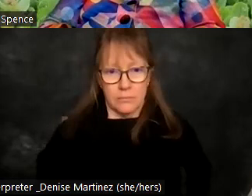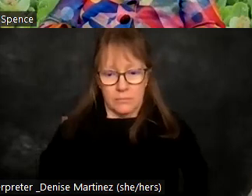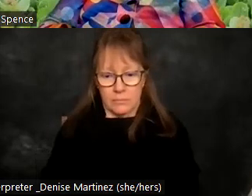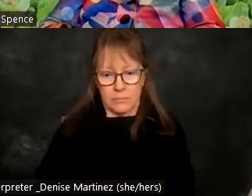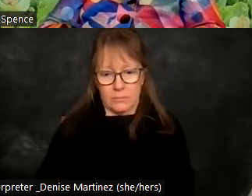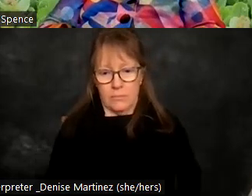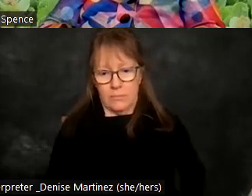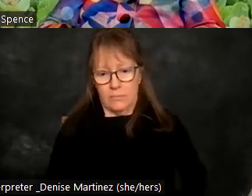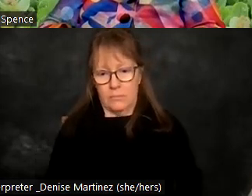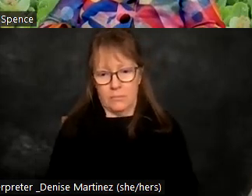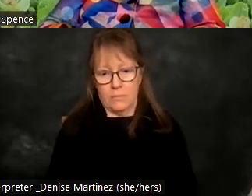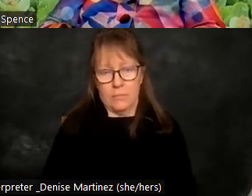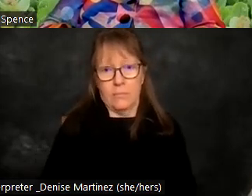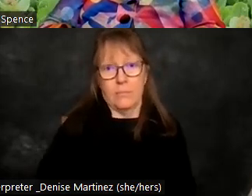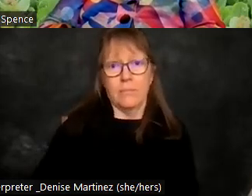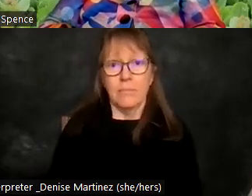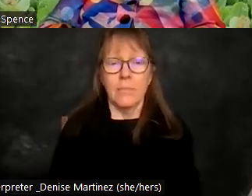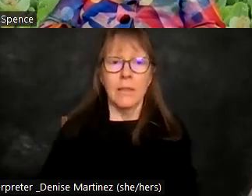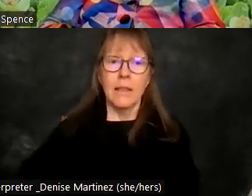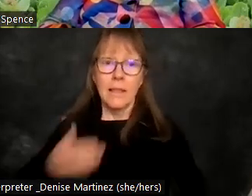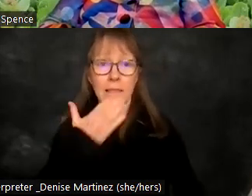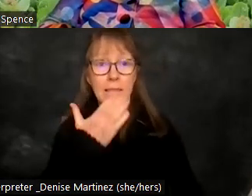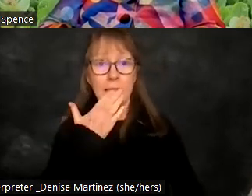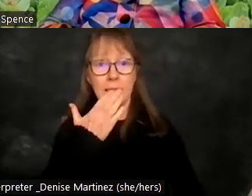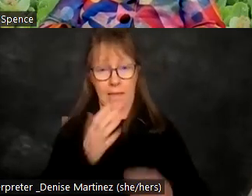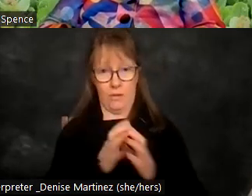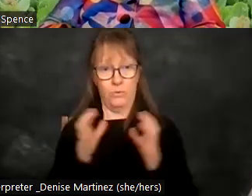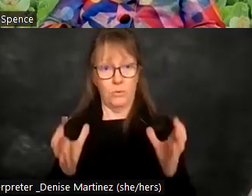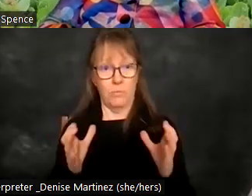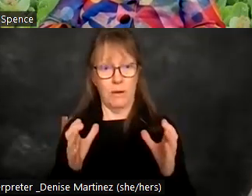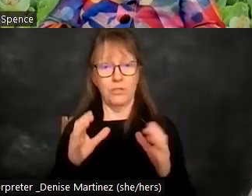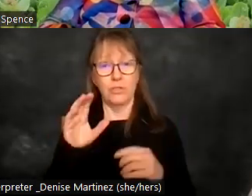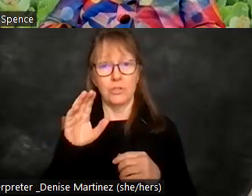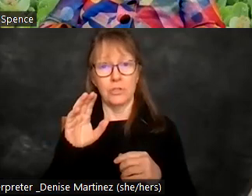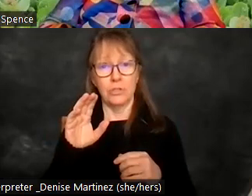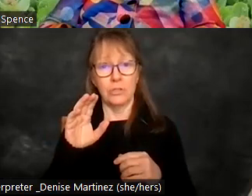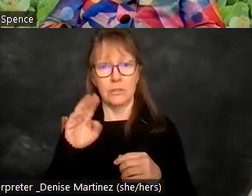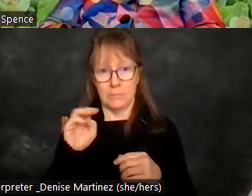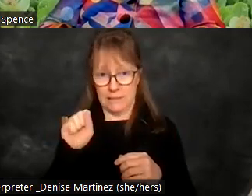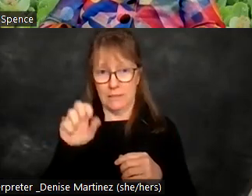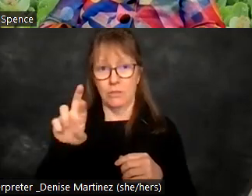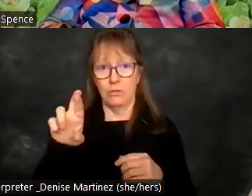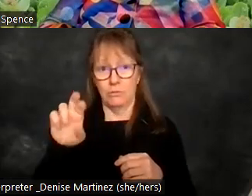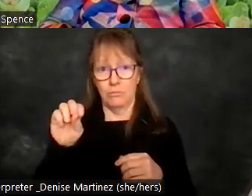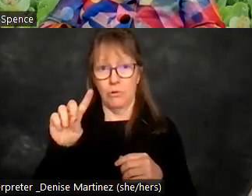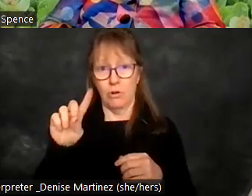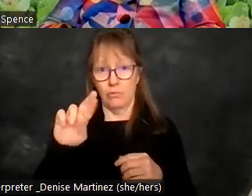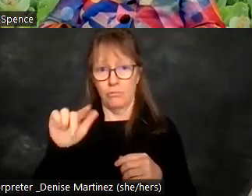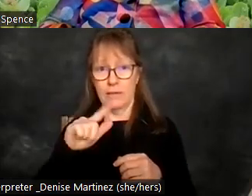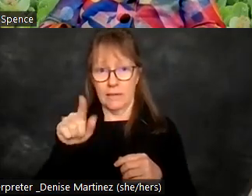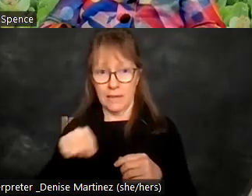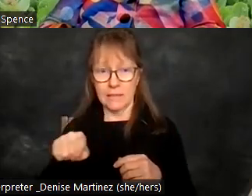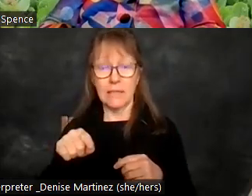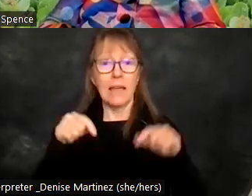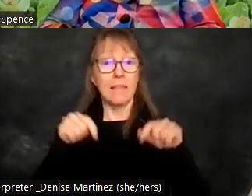And I just question want ça to je voulais dire que just state once again that in this je voulais process of citer public